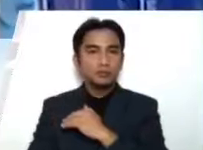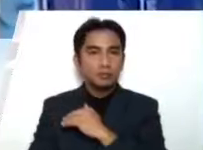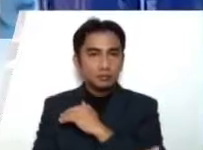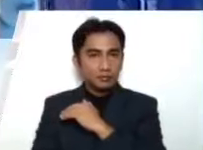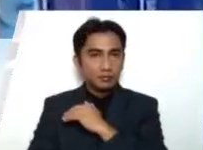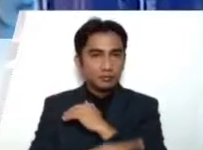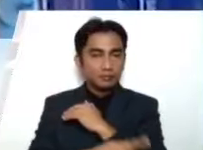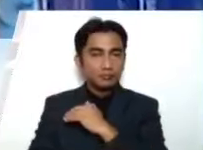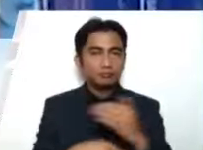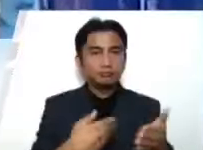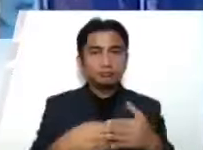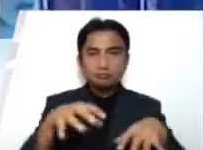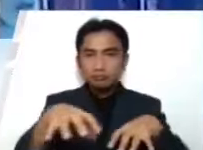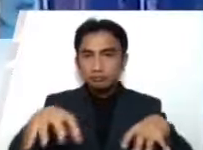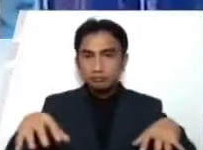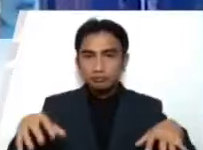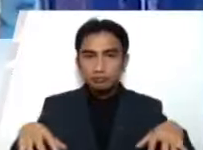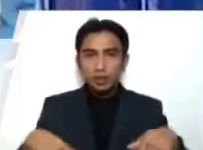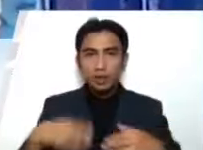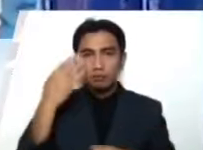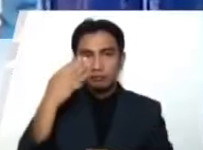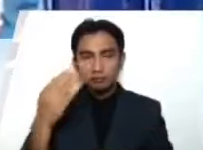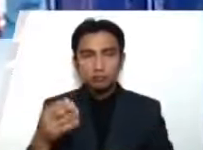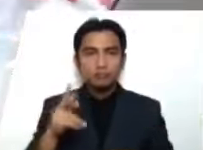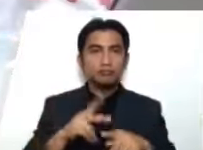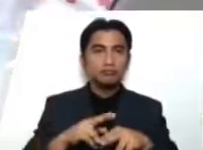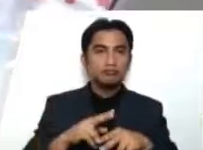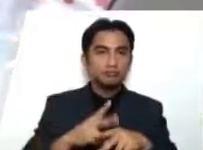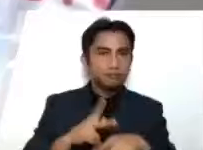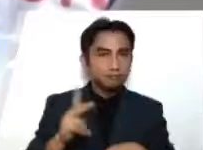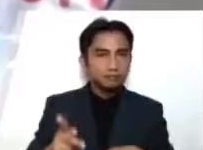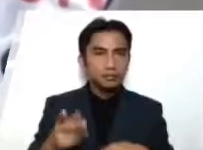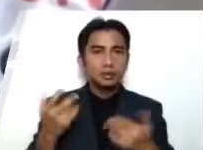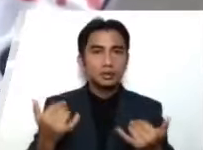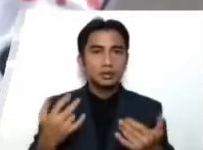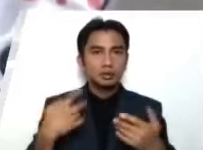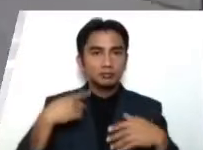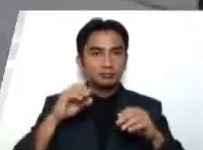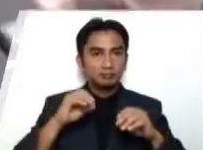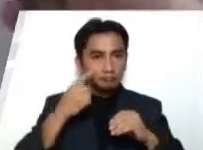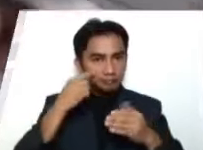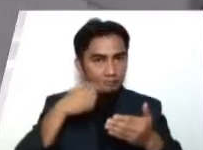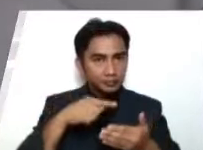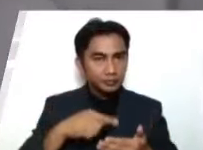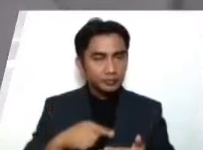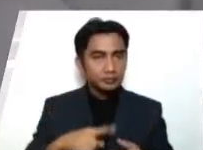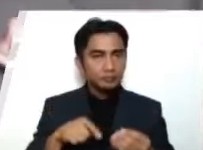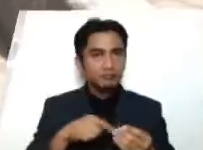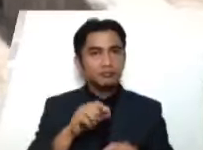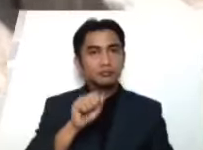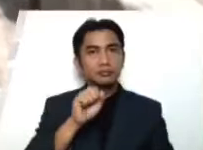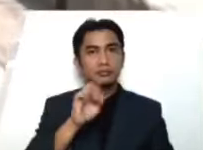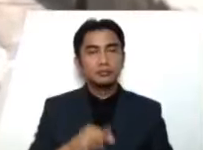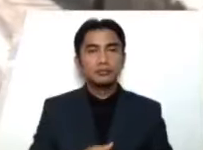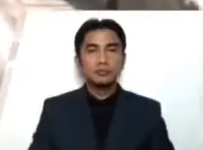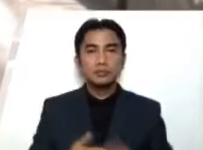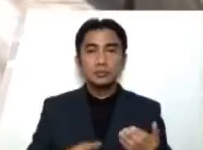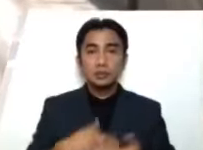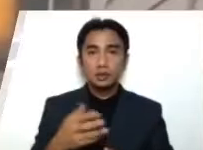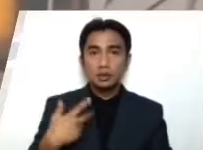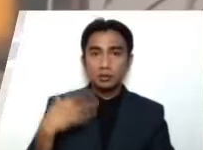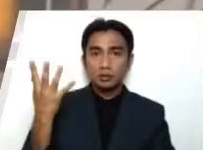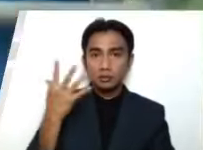kung saan may nagaganap na malawak ang repopulation ngayon. May inspection site din sa Santo Tomas, Batangas, Alfonso,